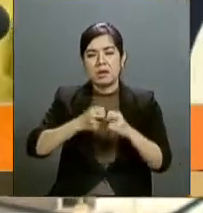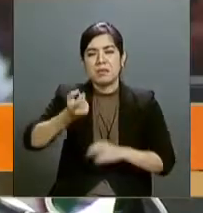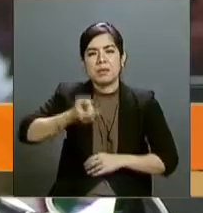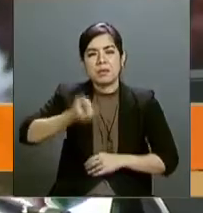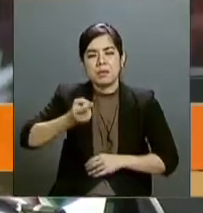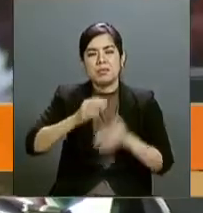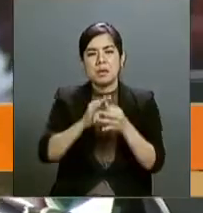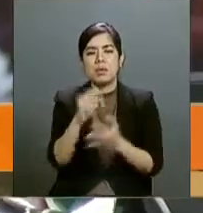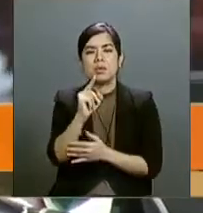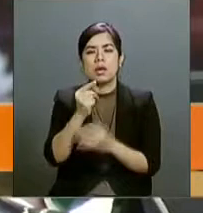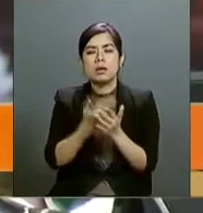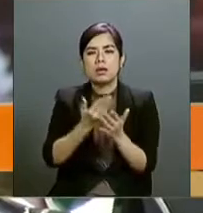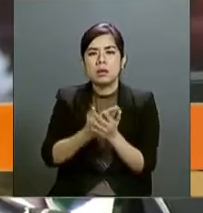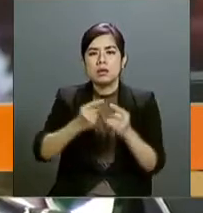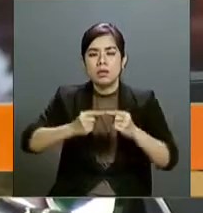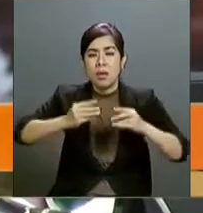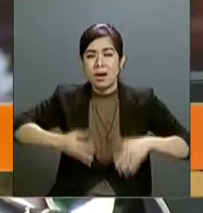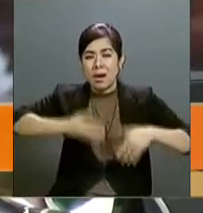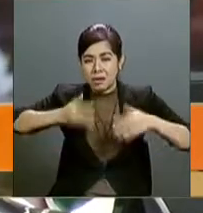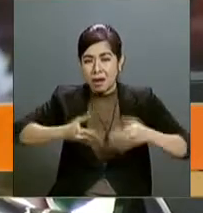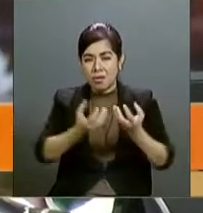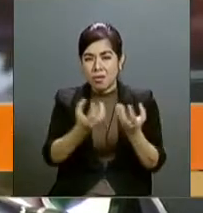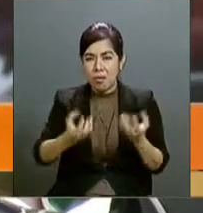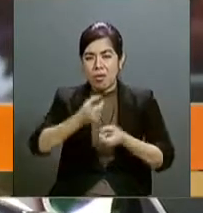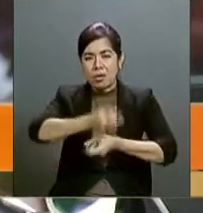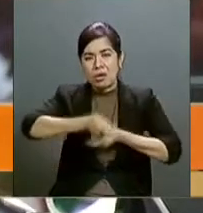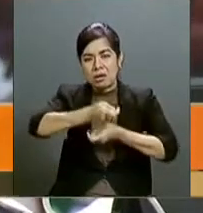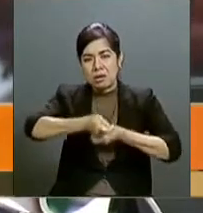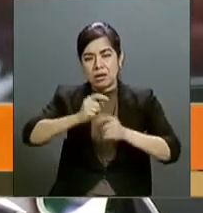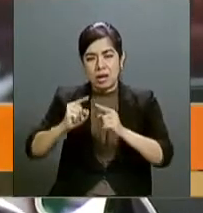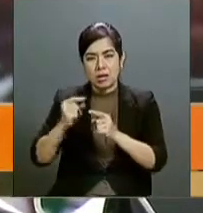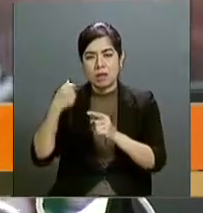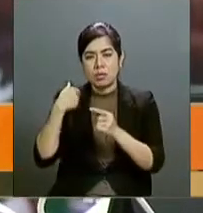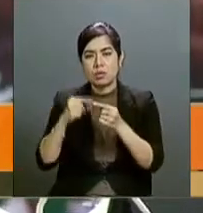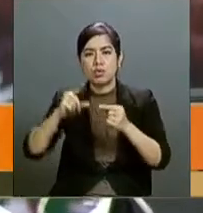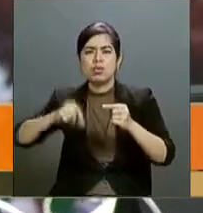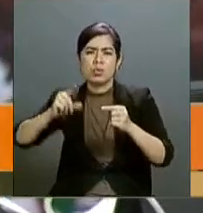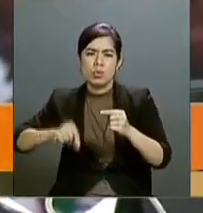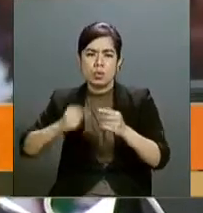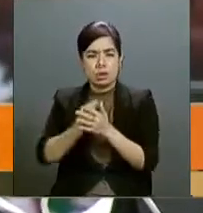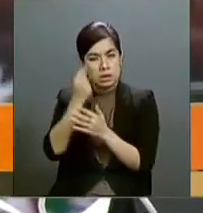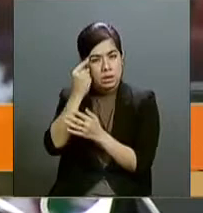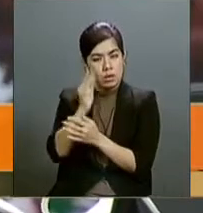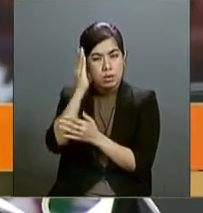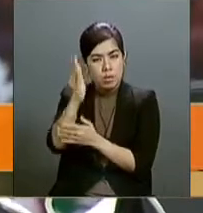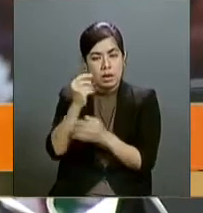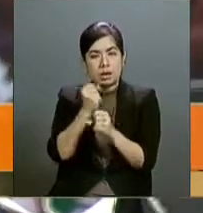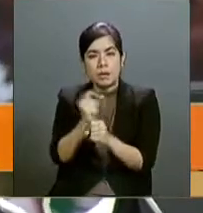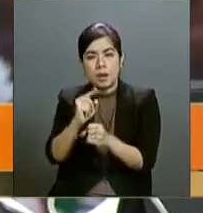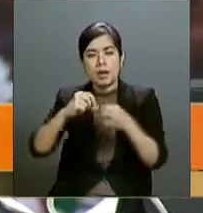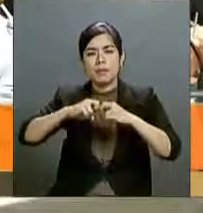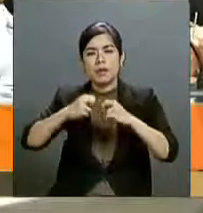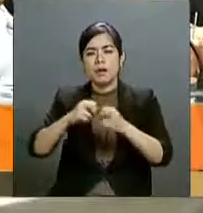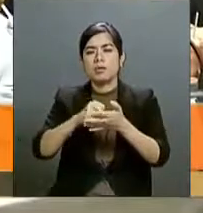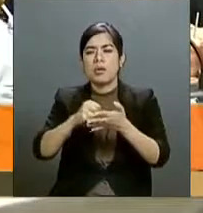ะในเรื่องของรายได้และผลผลิตการเกษตรตกต่ำซึ่งจากนี้จะต้องหาเป้าหมายให้เจอและนำไปสู่การแก้ไขปัญหา